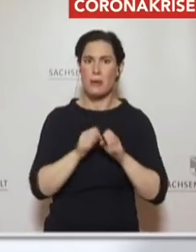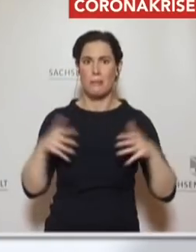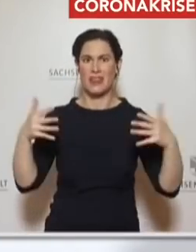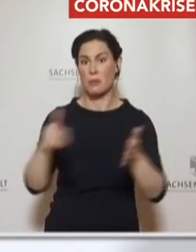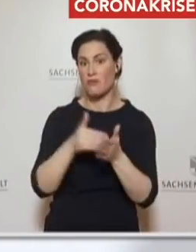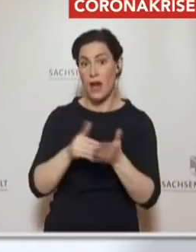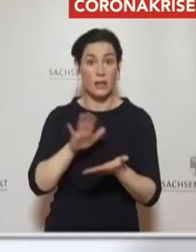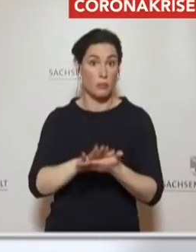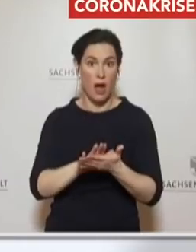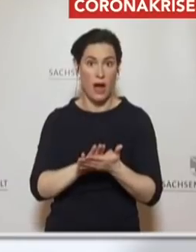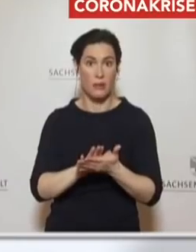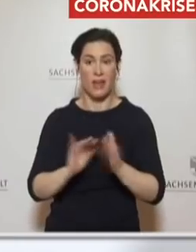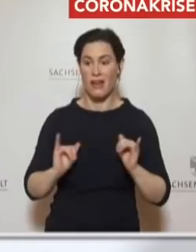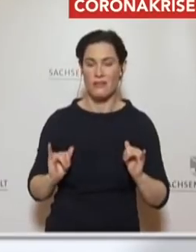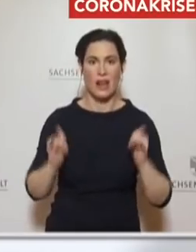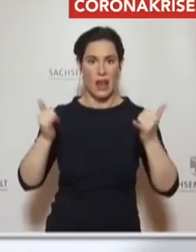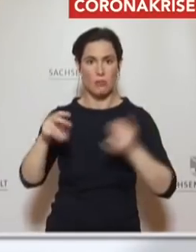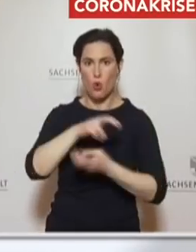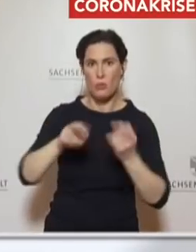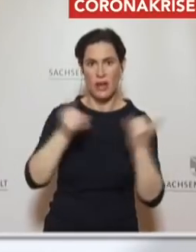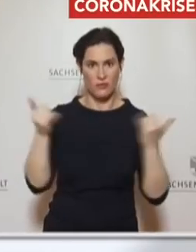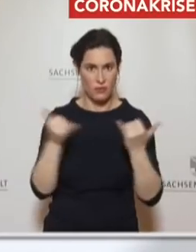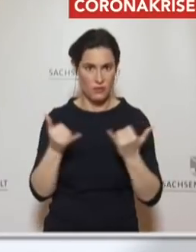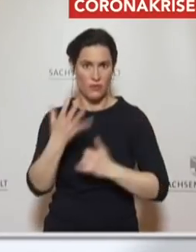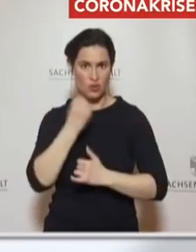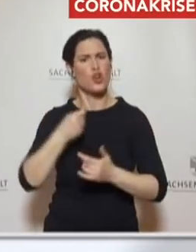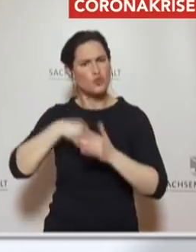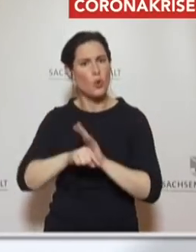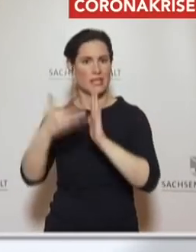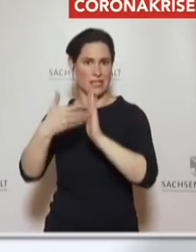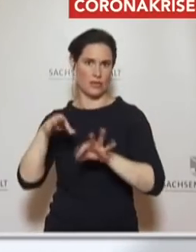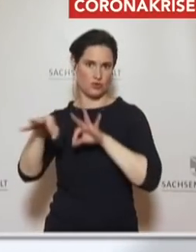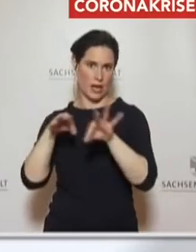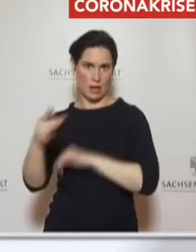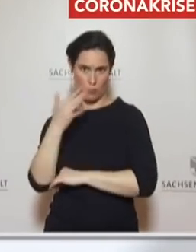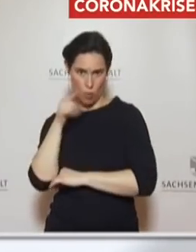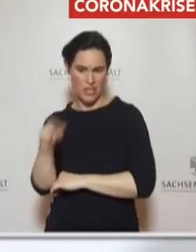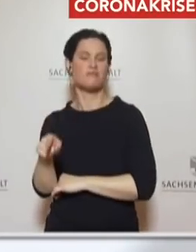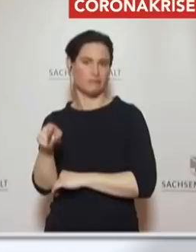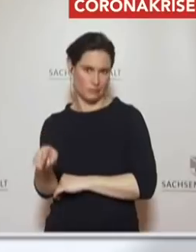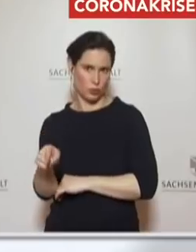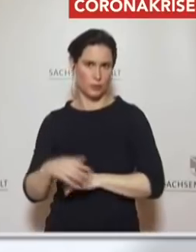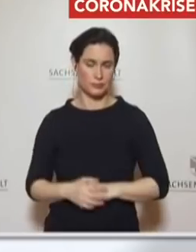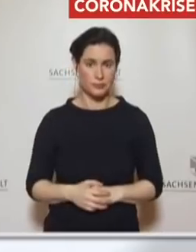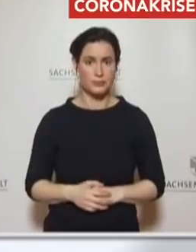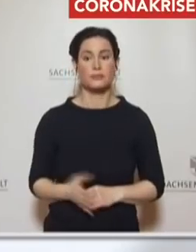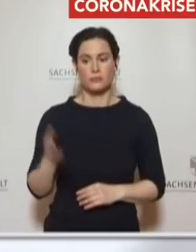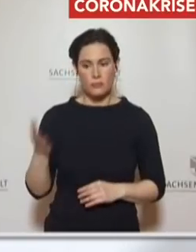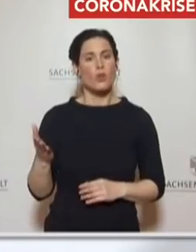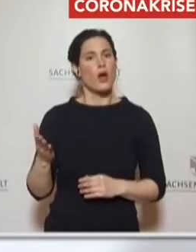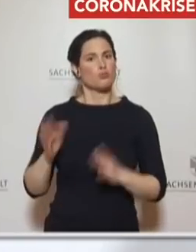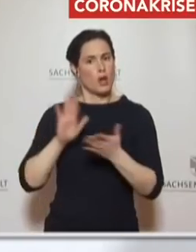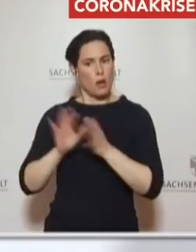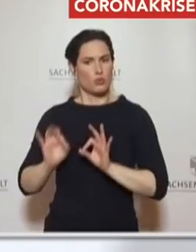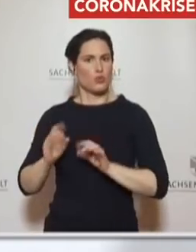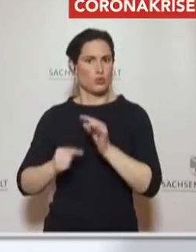in bestimmten Bereichen ein Stück Normalität sicherzustellen. Also durch die Teststrategie ist das dort möglich und diese funktioniert sehr